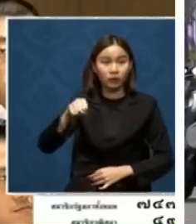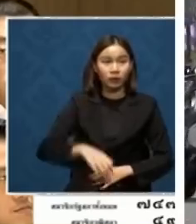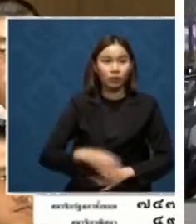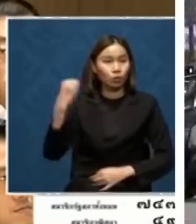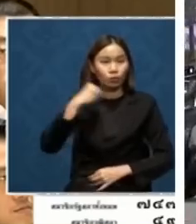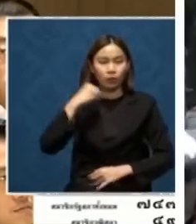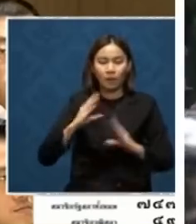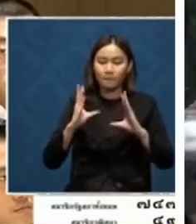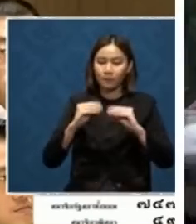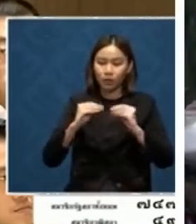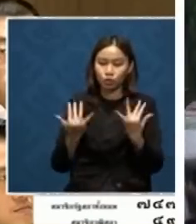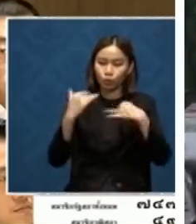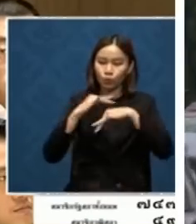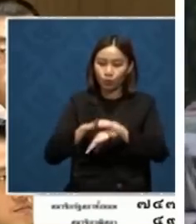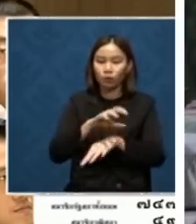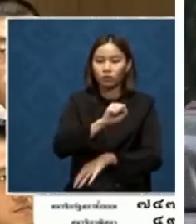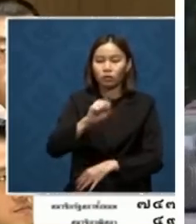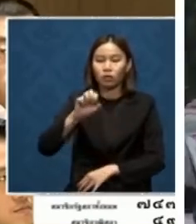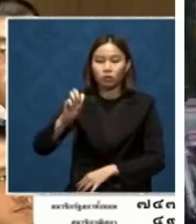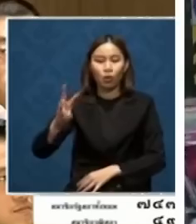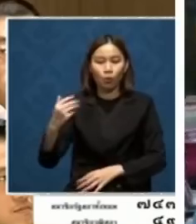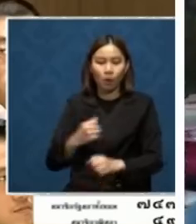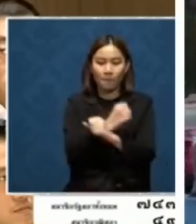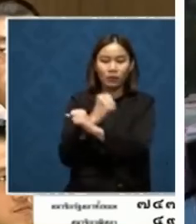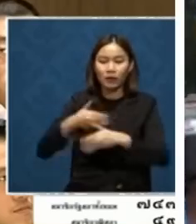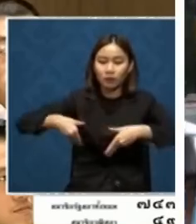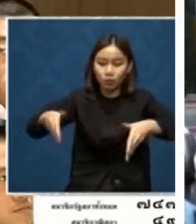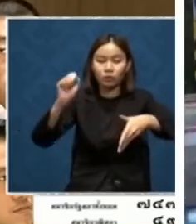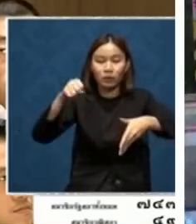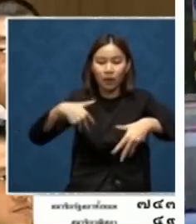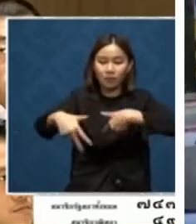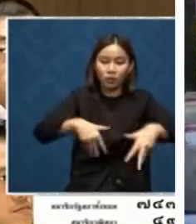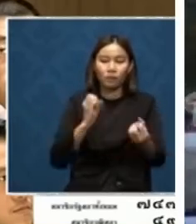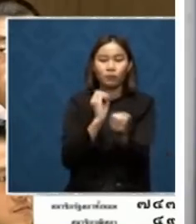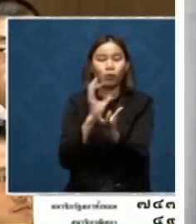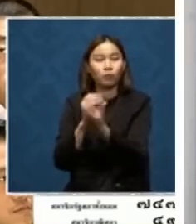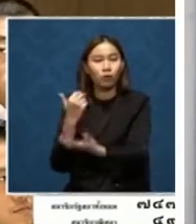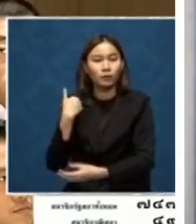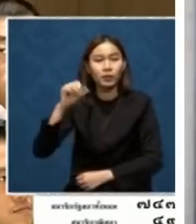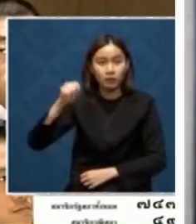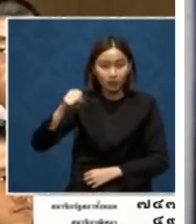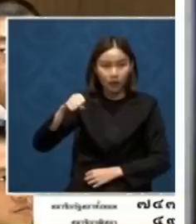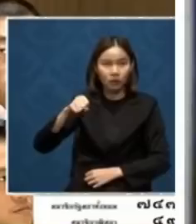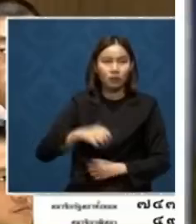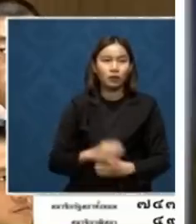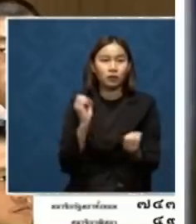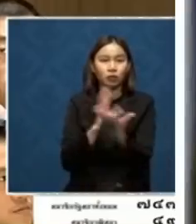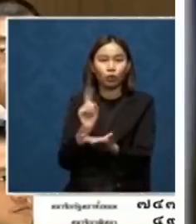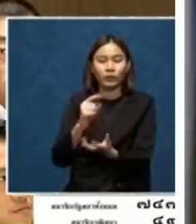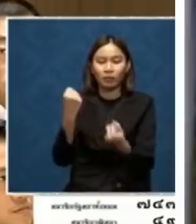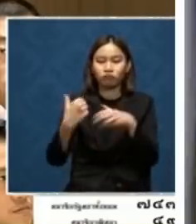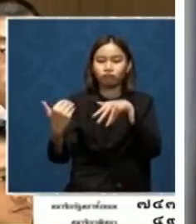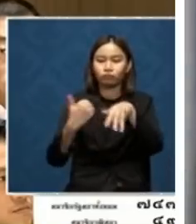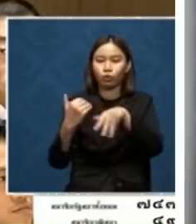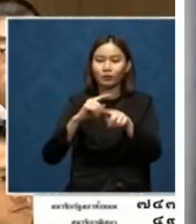ครั้งที่มีการประชุมร่วมกันจะมีการตั้งแบบนี้ปิดถนนแบบนี้และประชาชนเดือดร้อนเช่นนี้ใช่หรือไม่แล้วมันส่งผลให้การเดินทางของสมาชิก